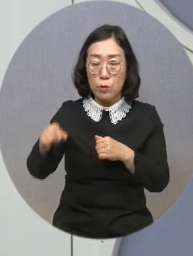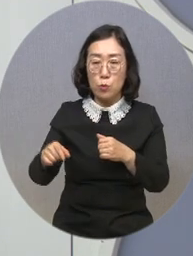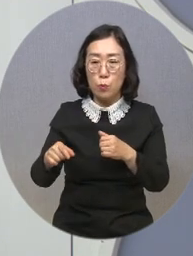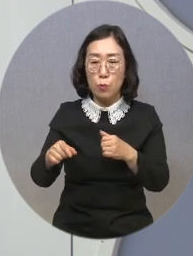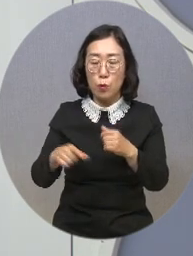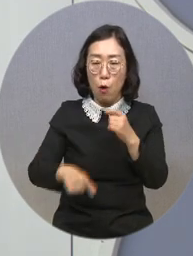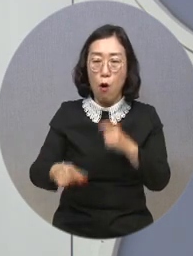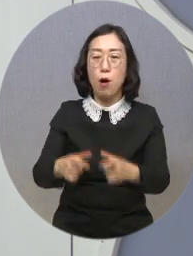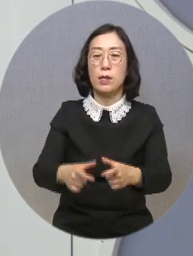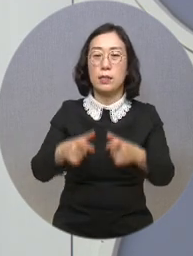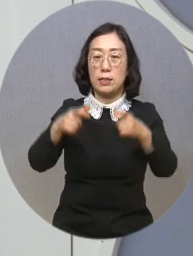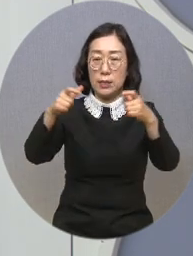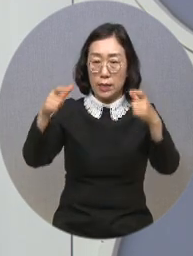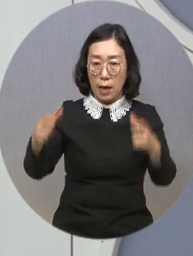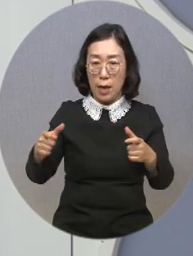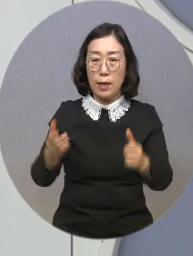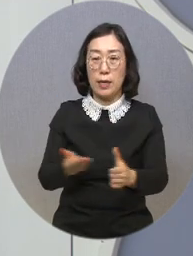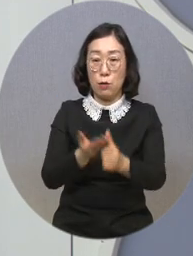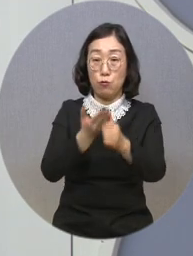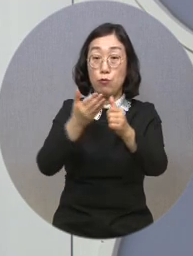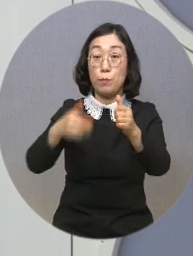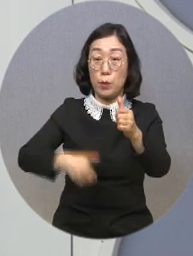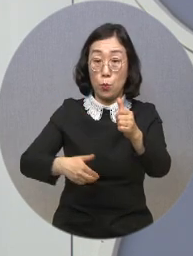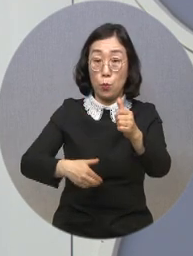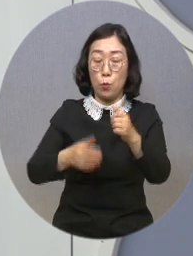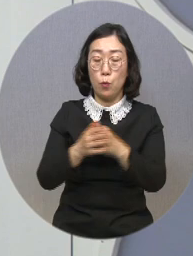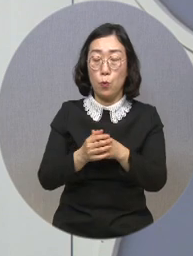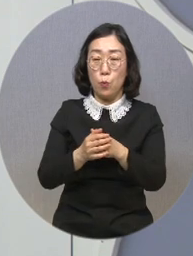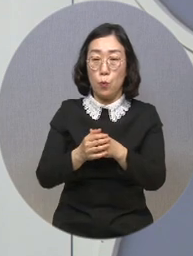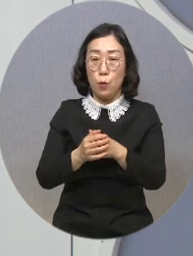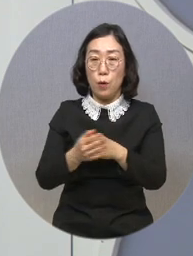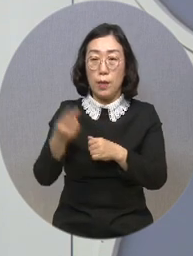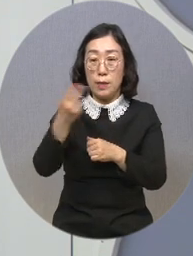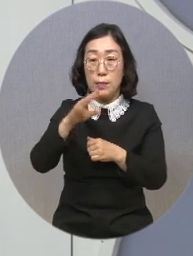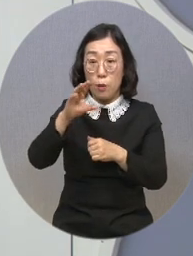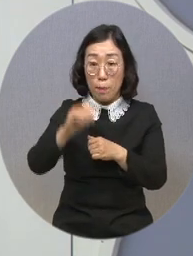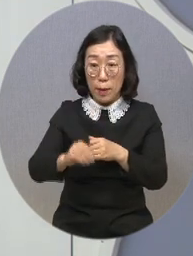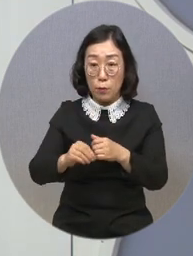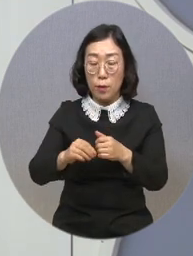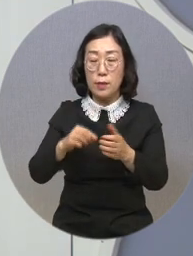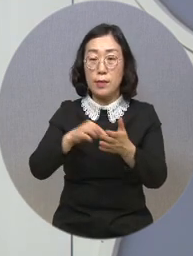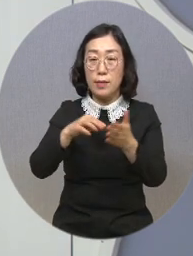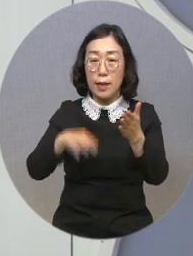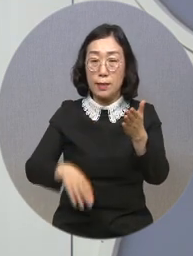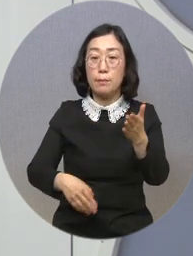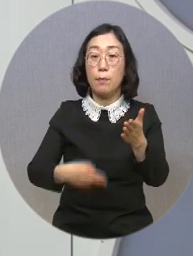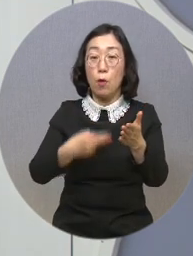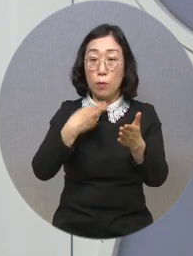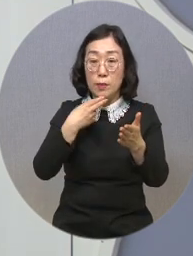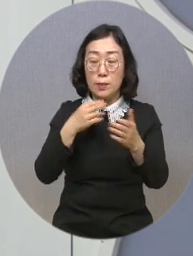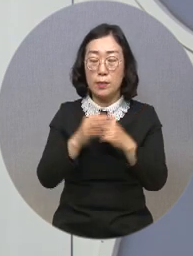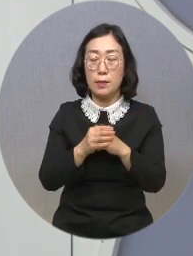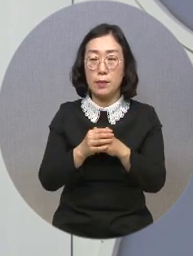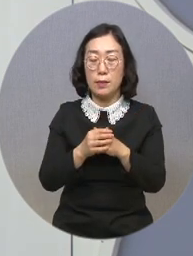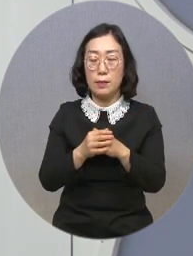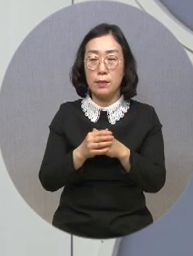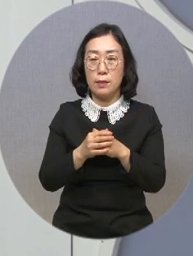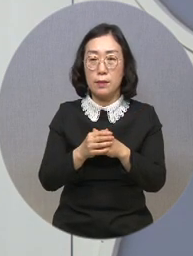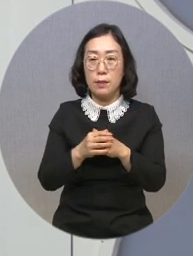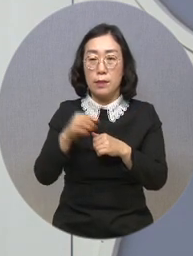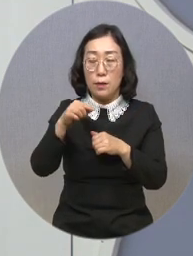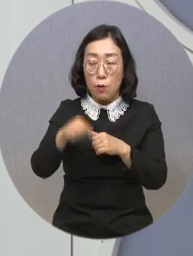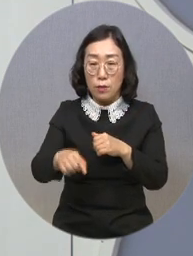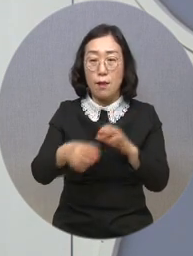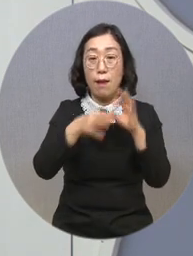키워야 되겠다. 그래서 거기에 그 2천만 원까지는 비과세를 하는 게 있는데 제가